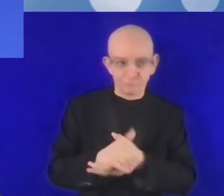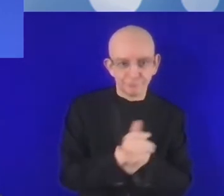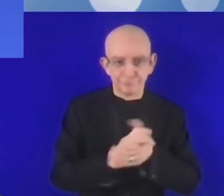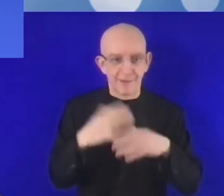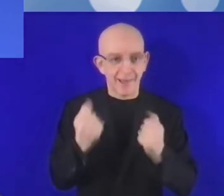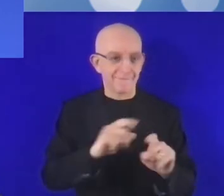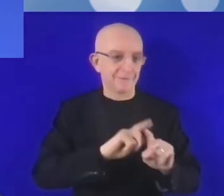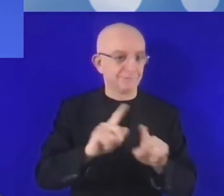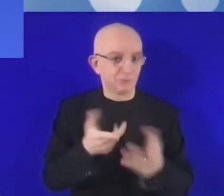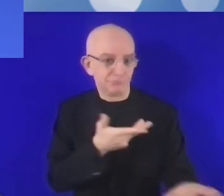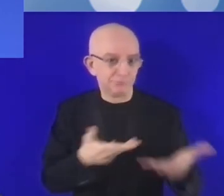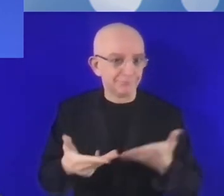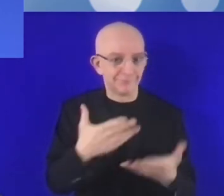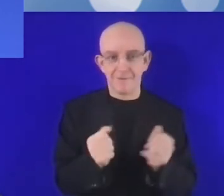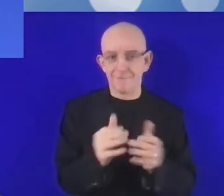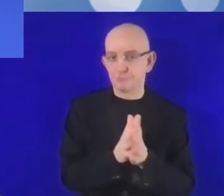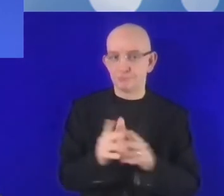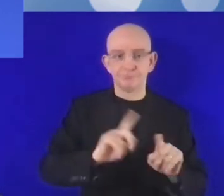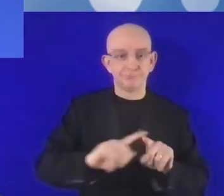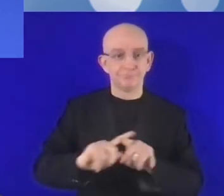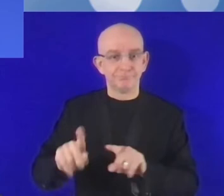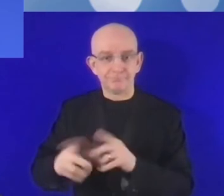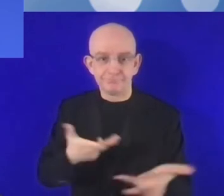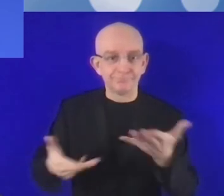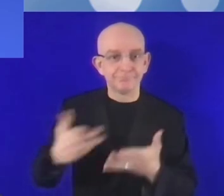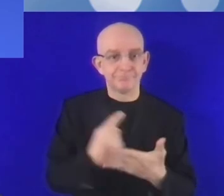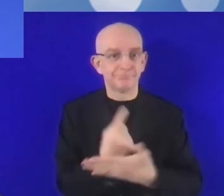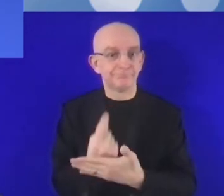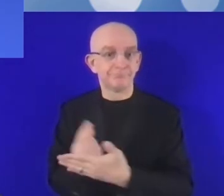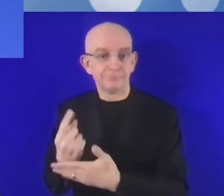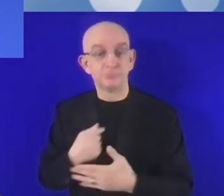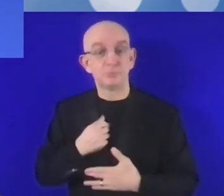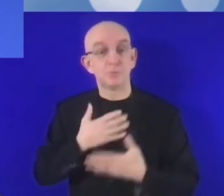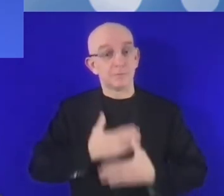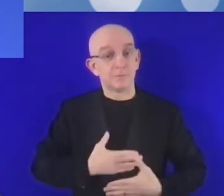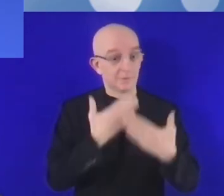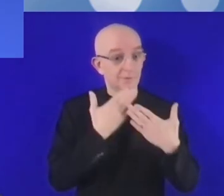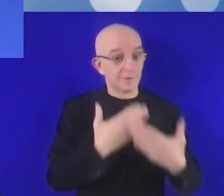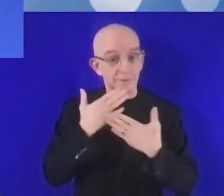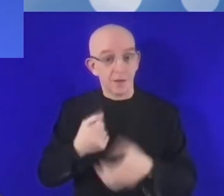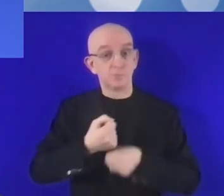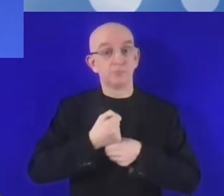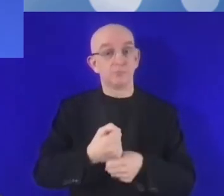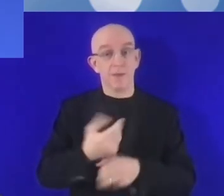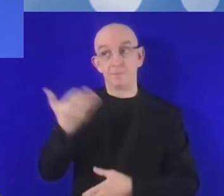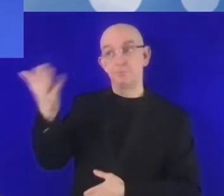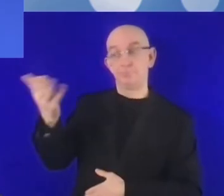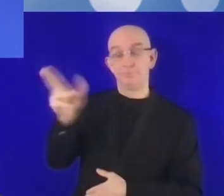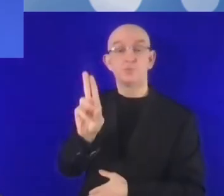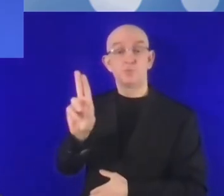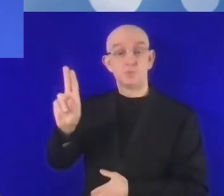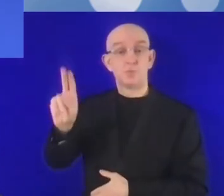remercier les Nations Unies de nous avoir permis d'organiser cette édition de